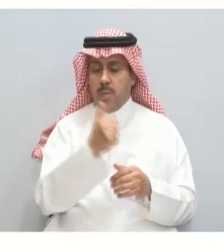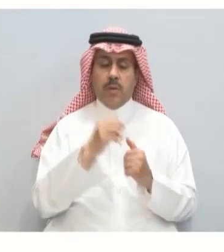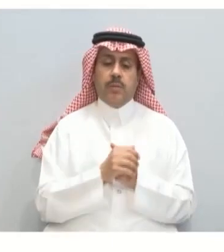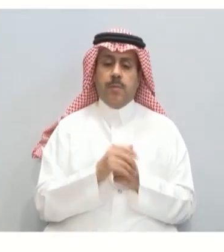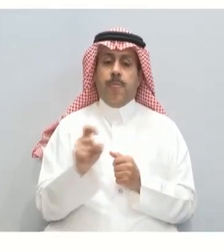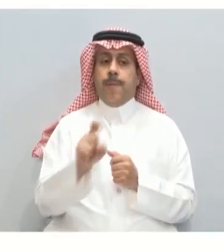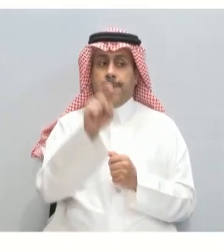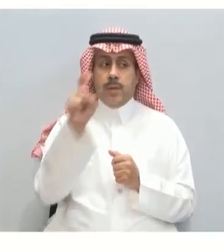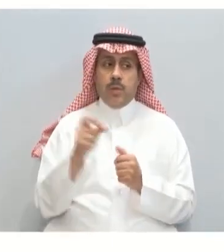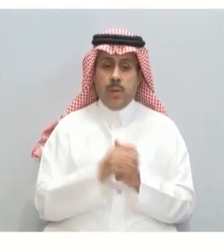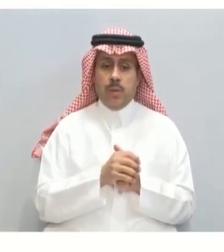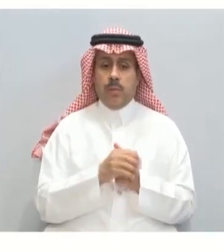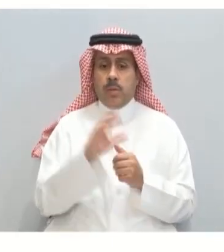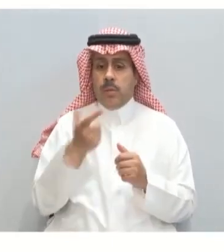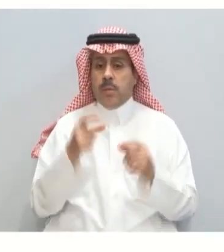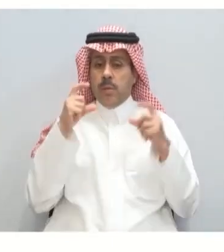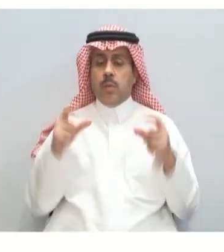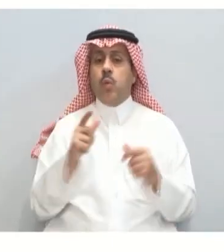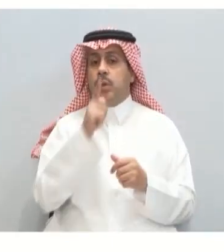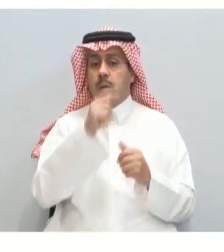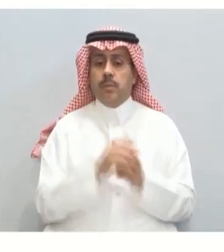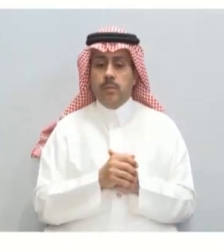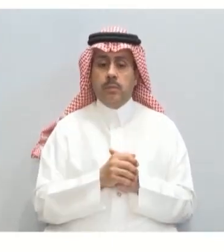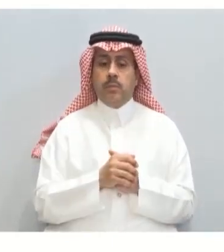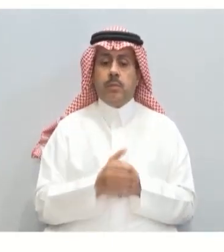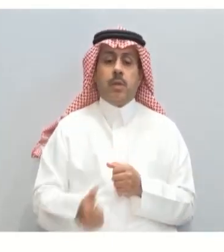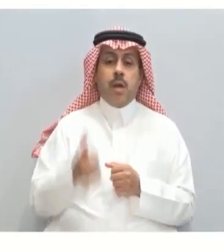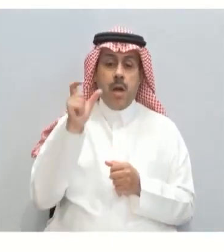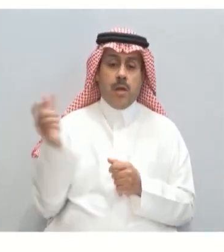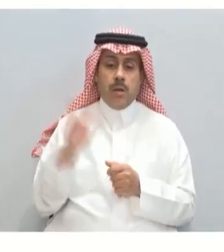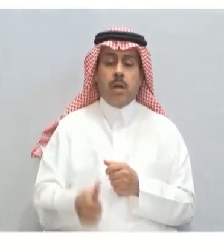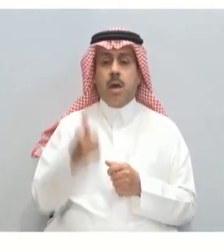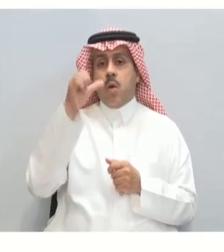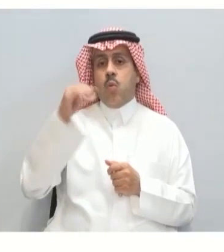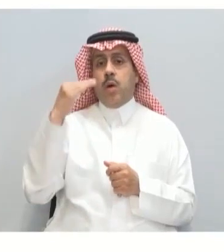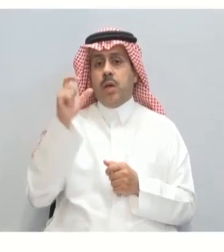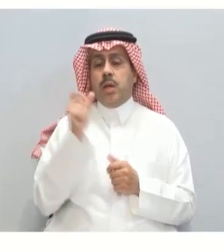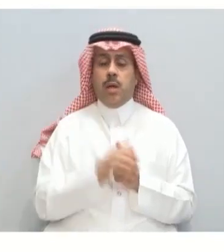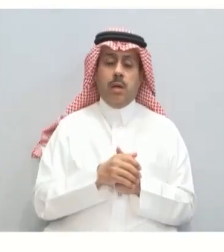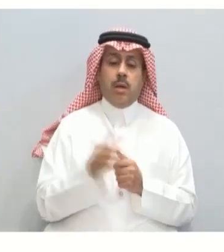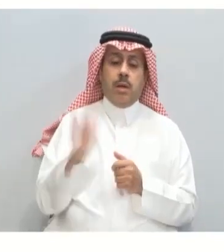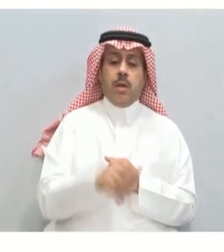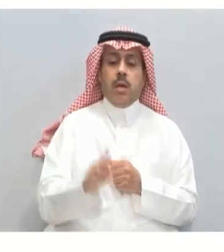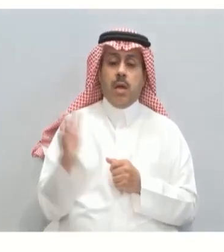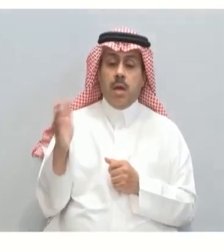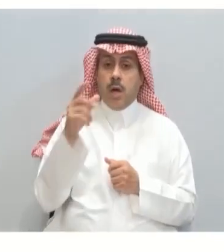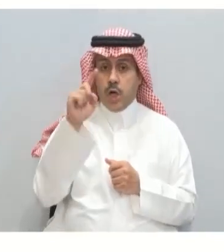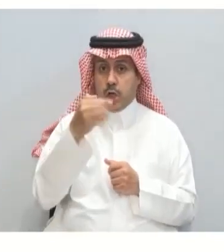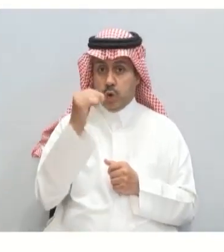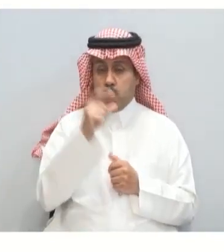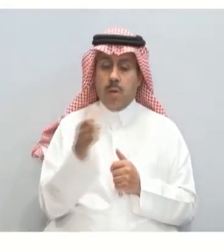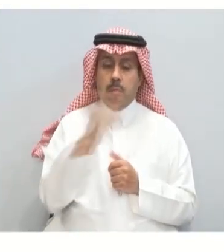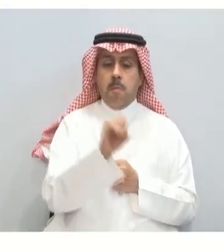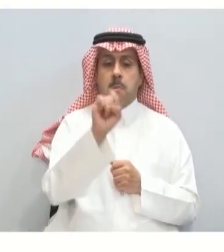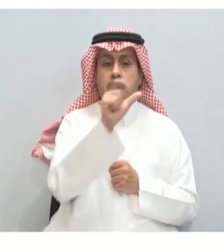السؤال الاخر على ما يدل قوله تعالى ان اوحينا الى رجل منهم هذه